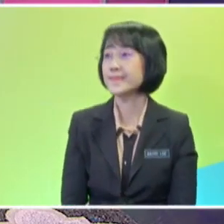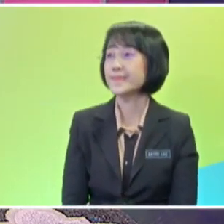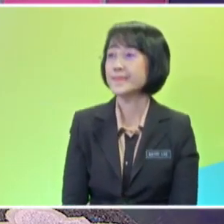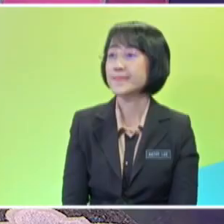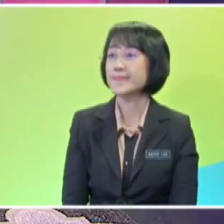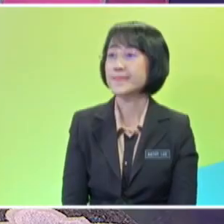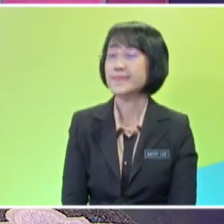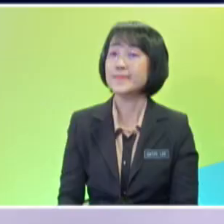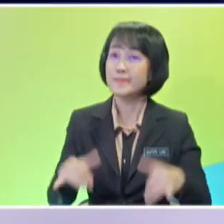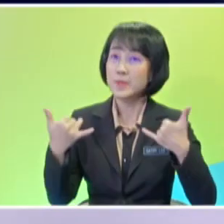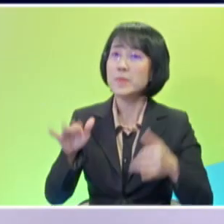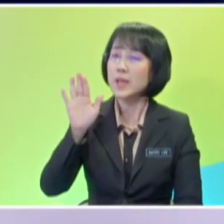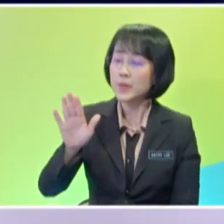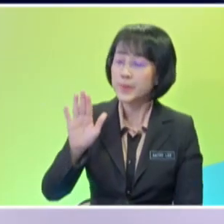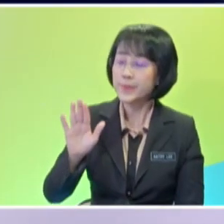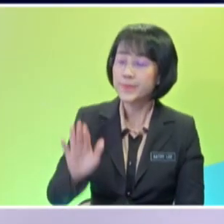kemudian